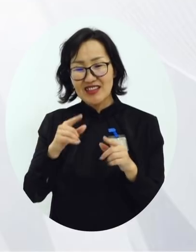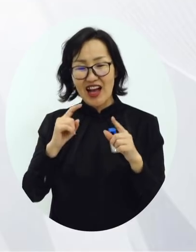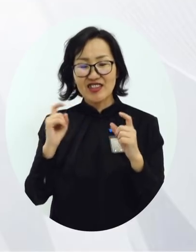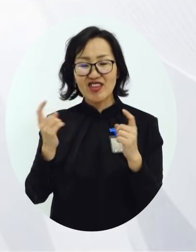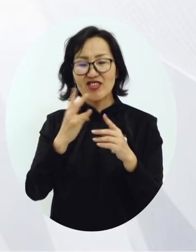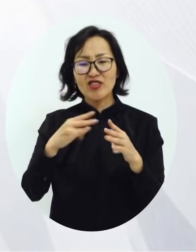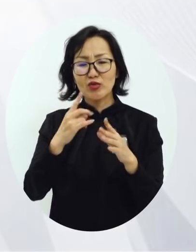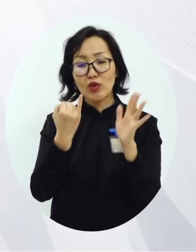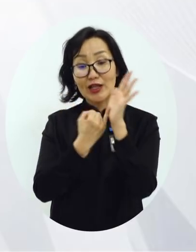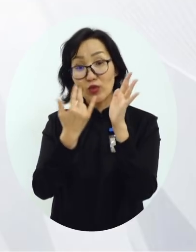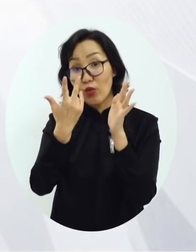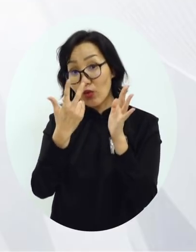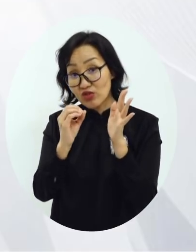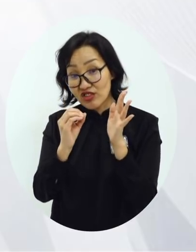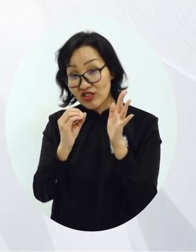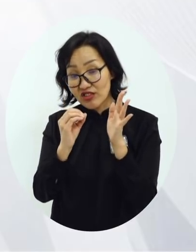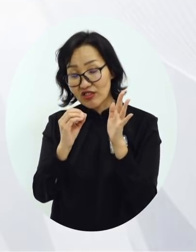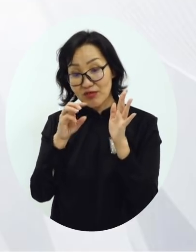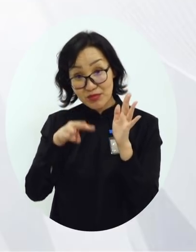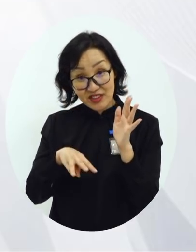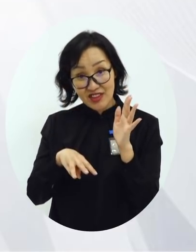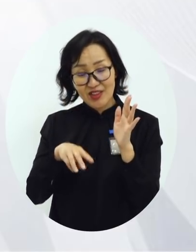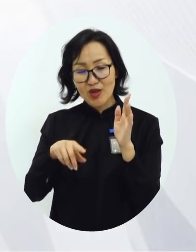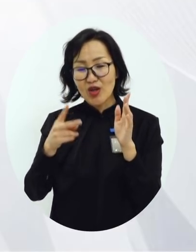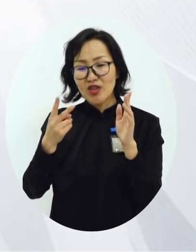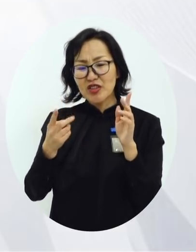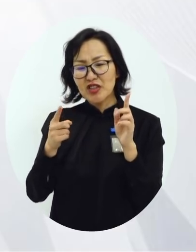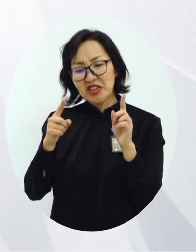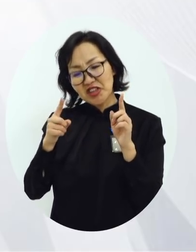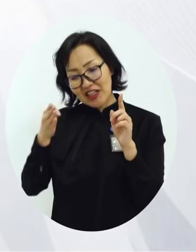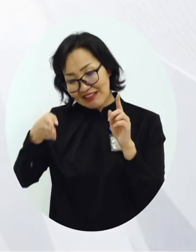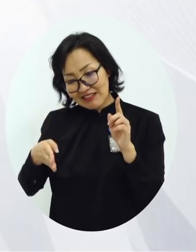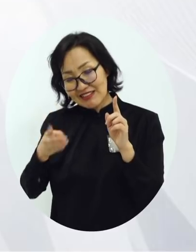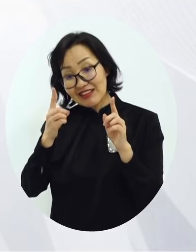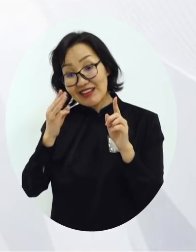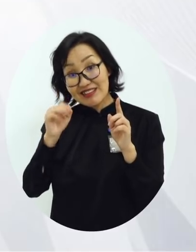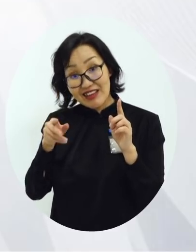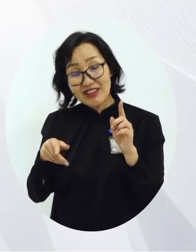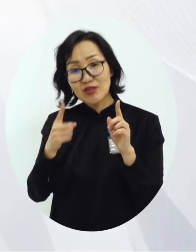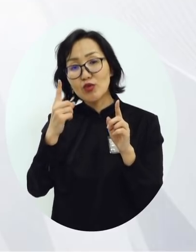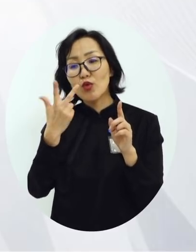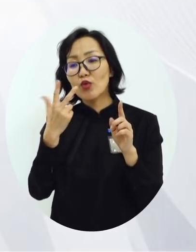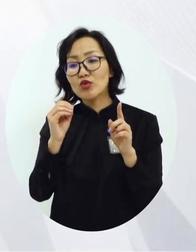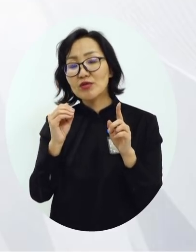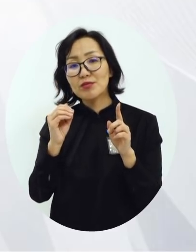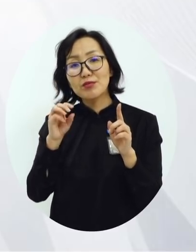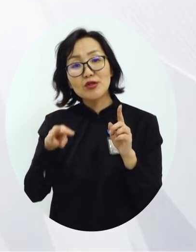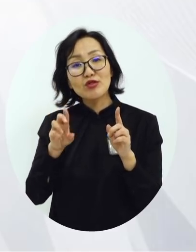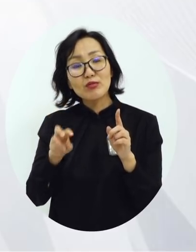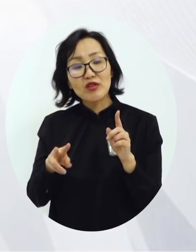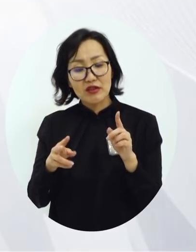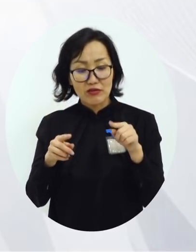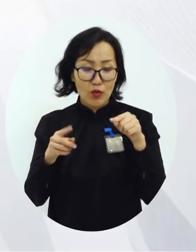м. Нэг тал нь 130 м бол үлдсэн талуудад хэдэн метр хашаа барих вэ?